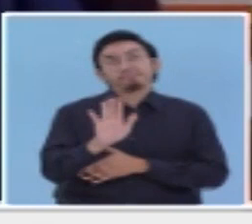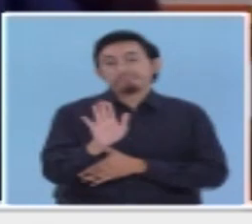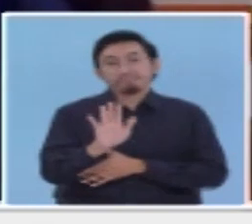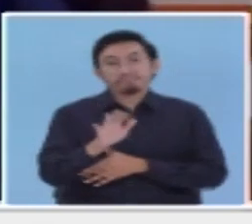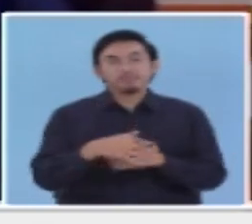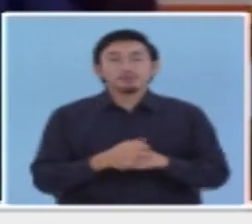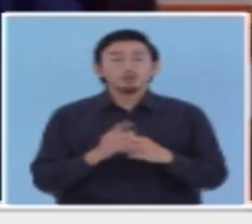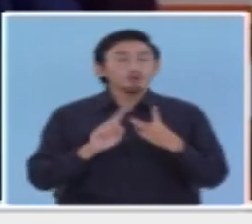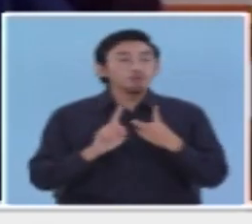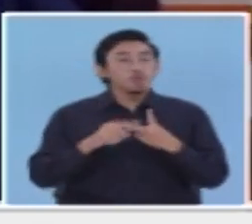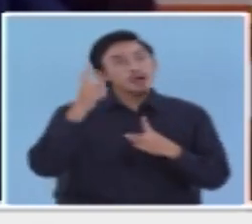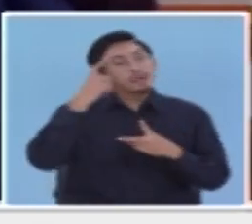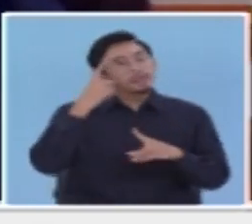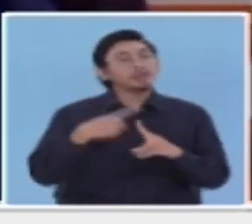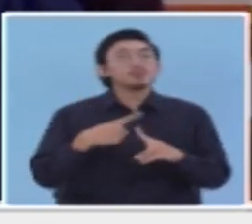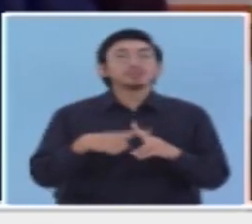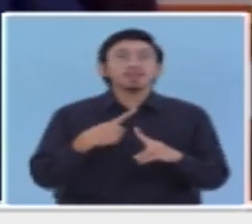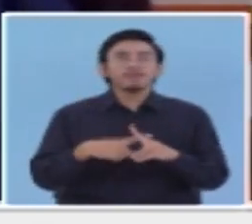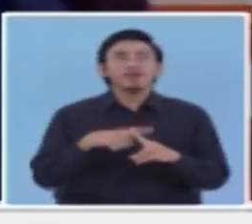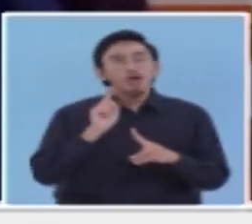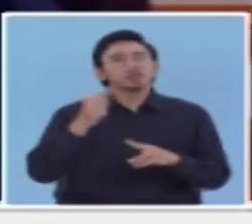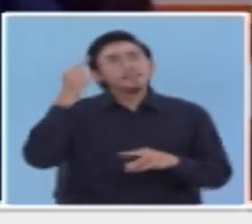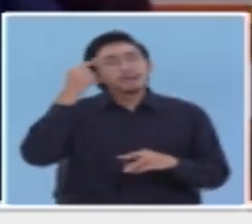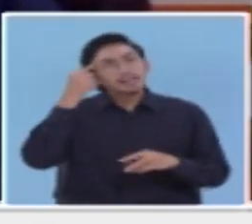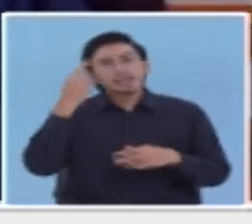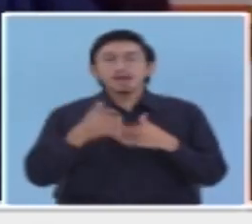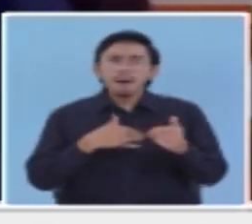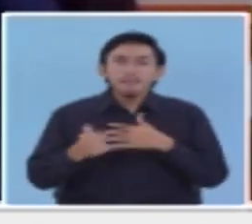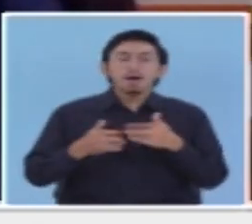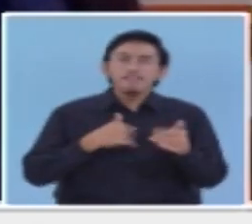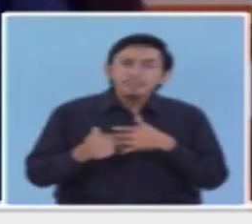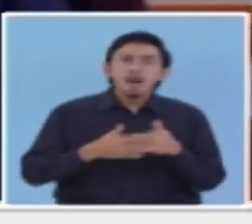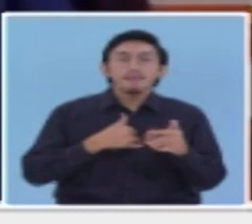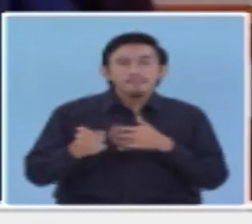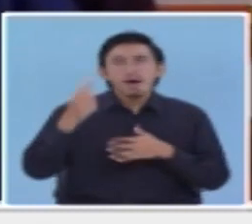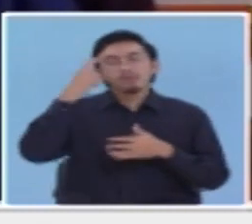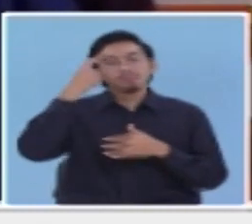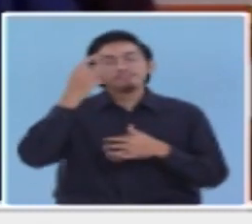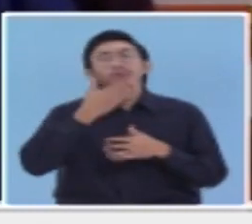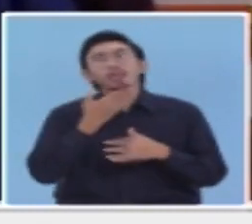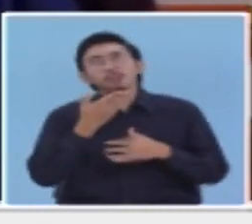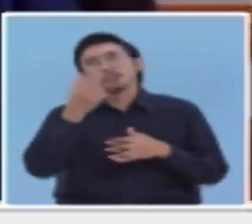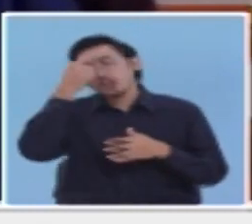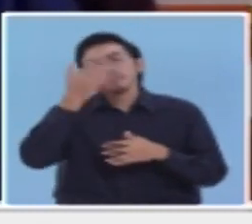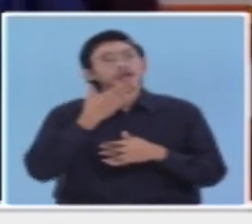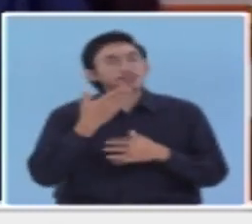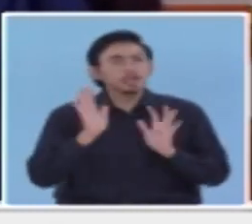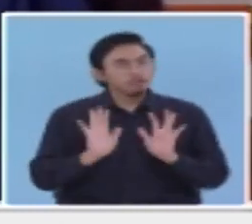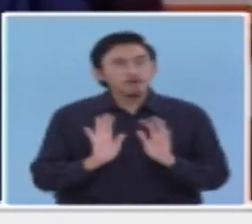pikiran positif bahwa kita tidak apa-apa, kita hanya sakit biasa, kita hanya sakit dari